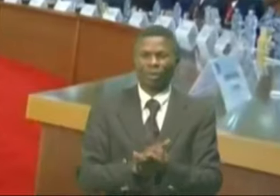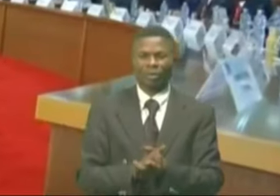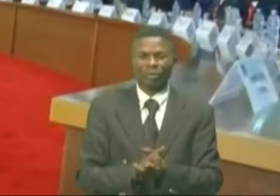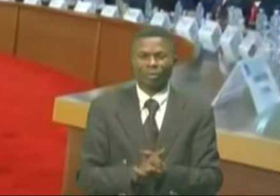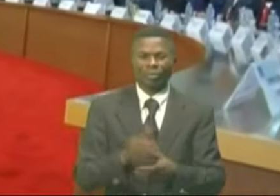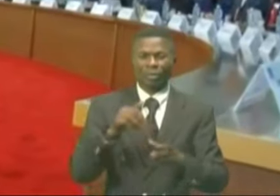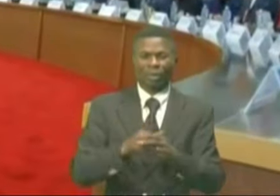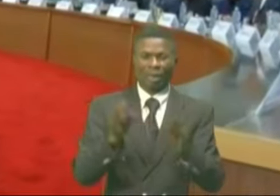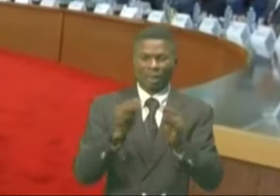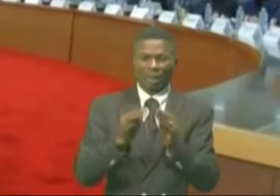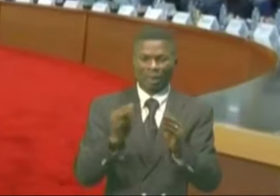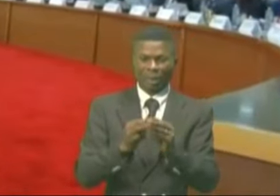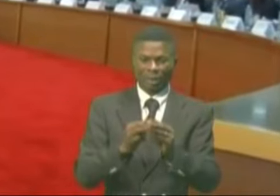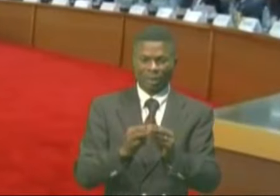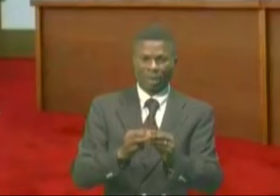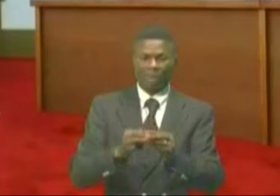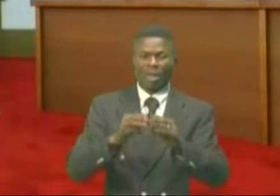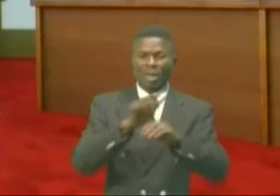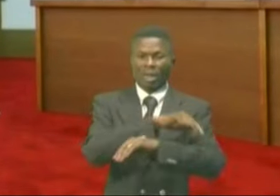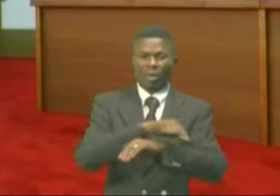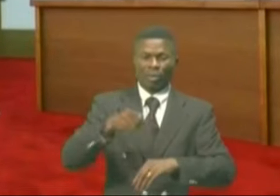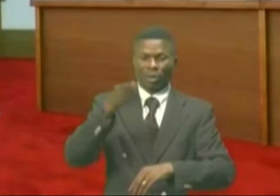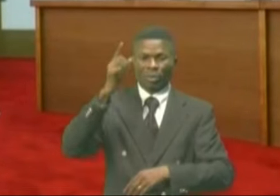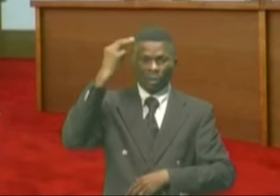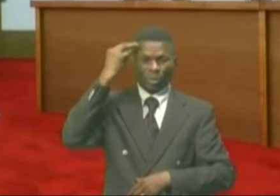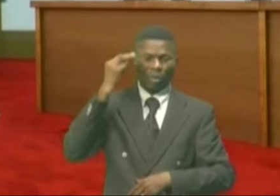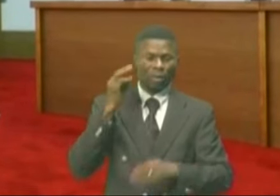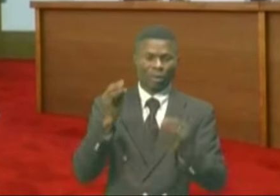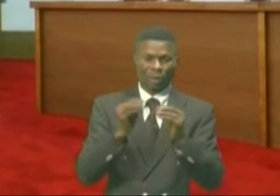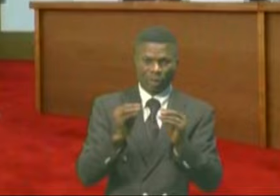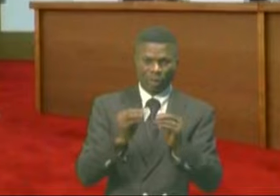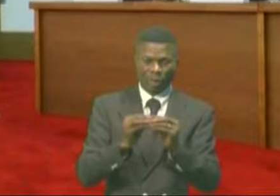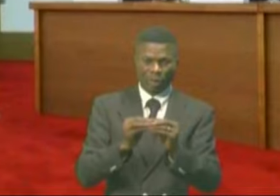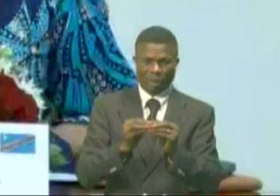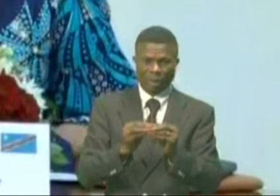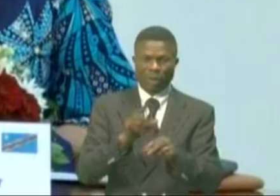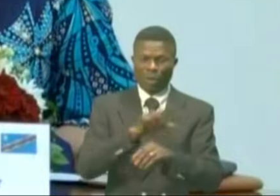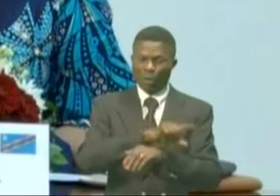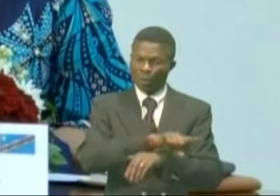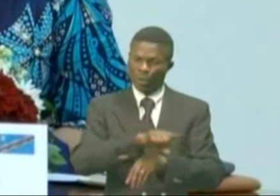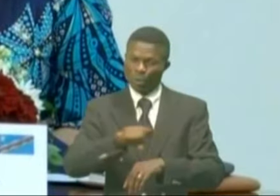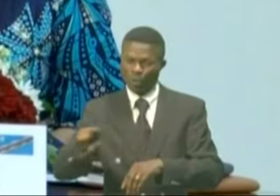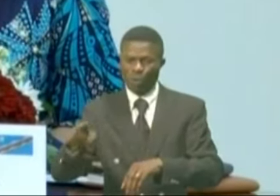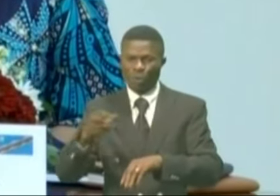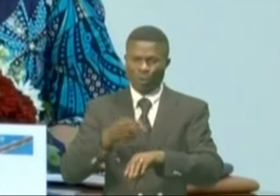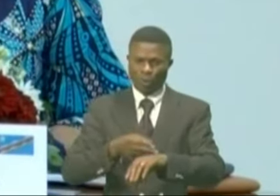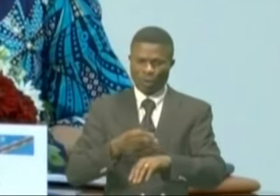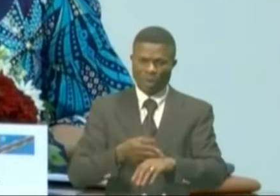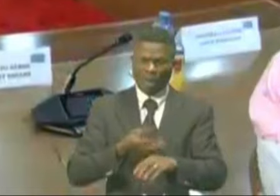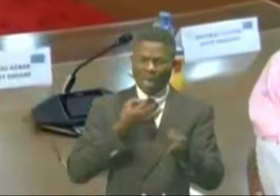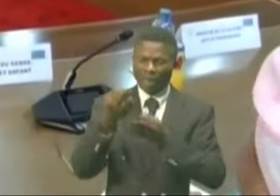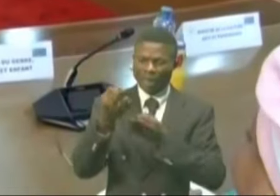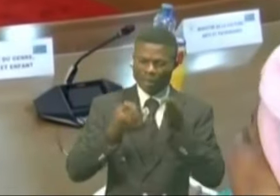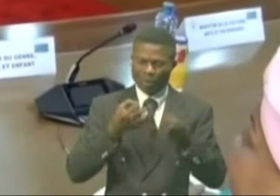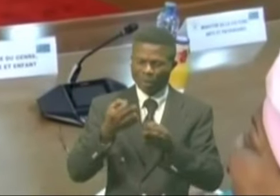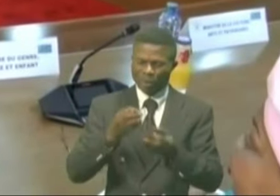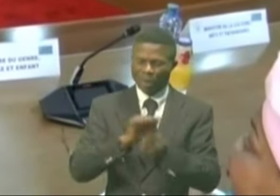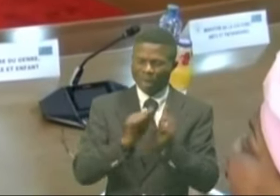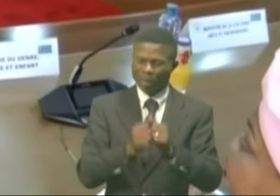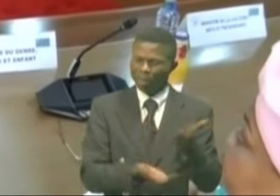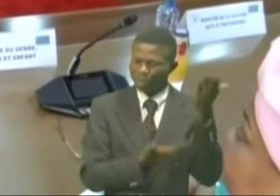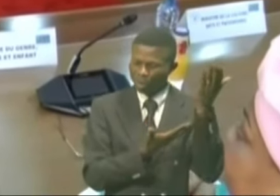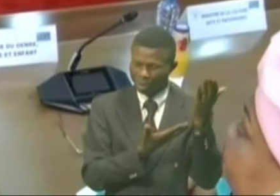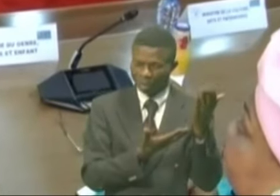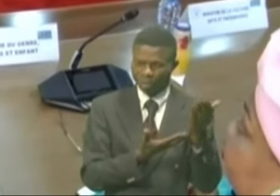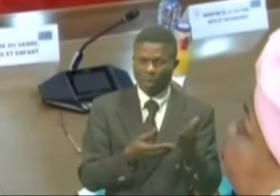Dans la réunion de l'immeuble du gouvernement, la rencontre a duré moins d'une heure. Question d'aller vite à l'essentiel. La première ministre nous